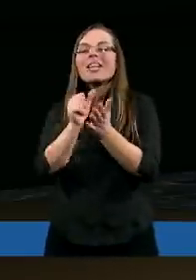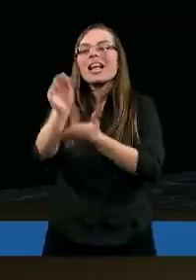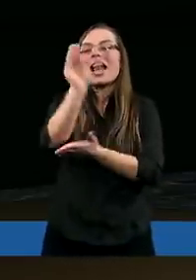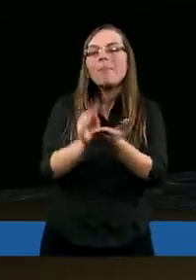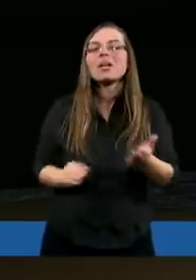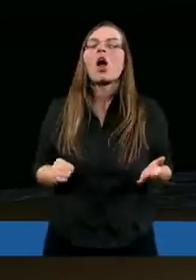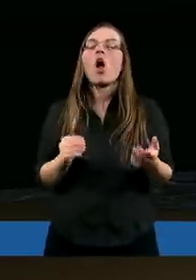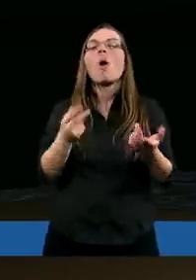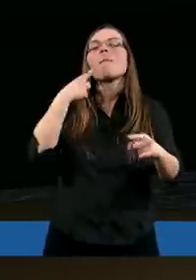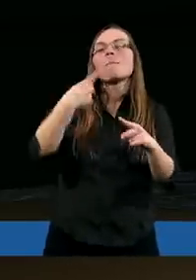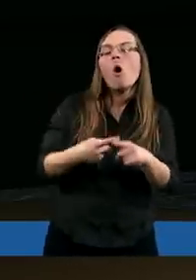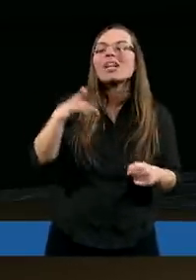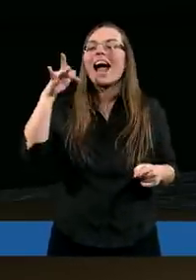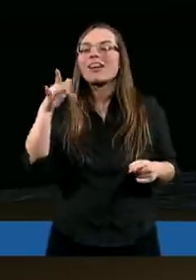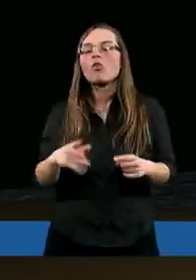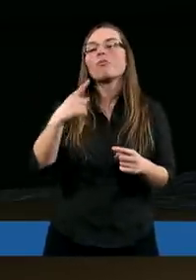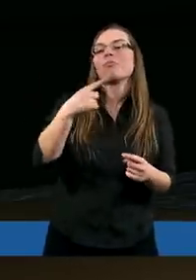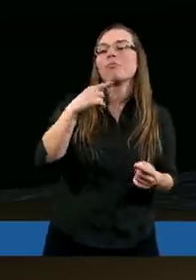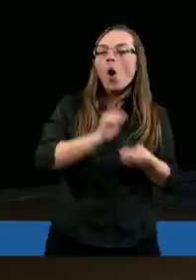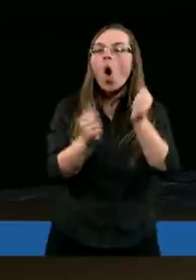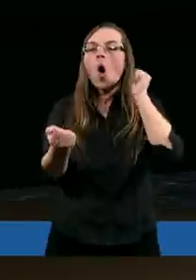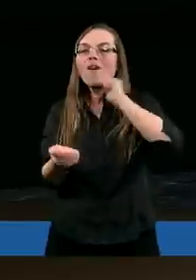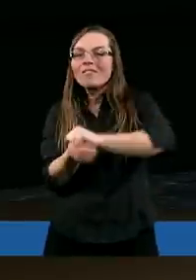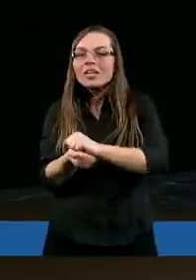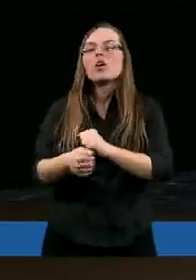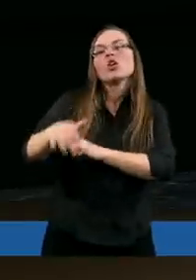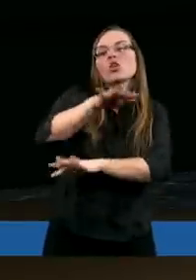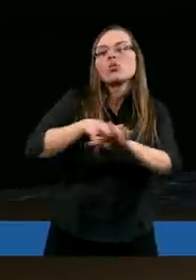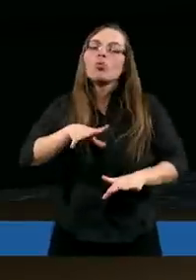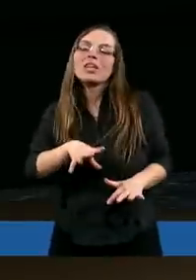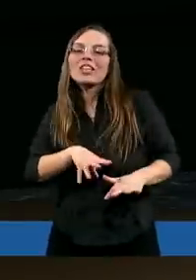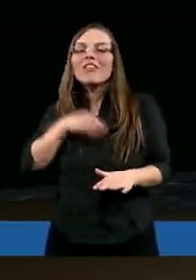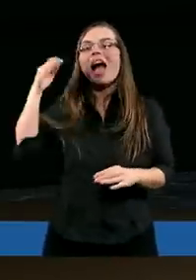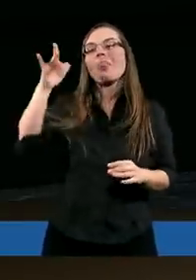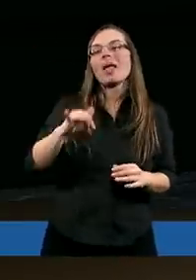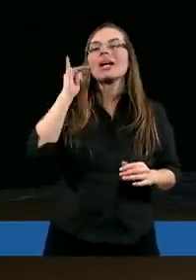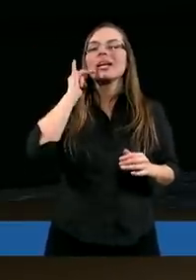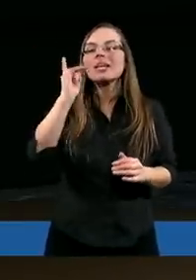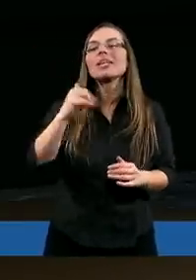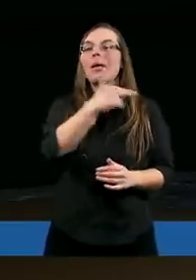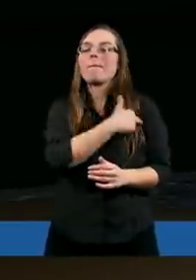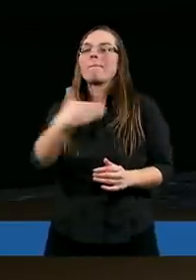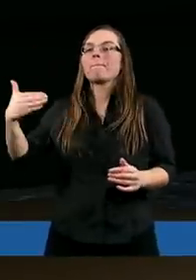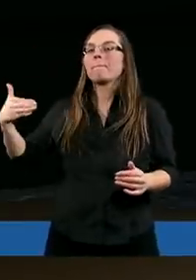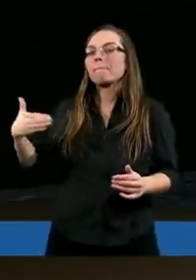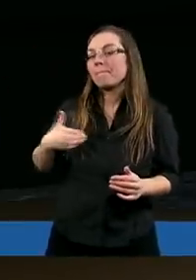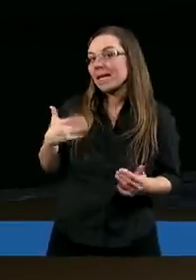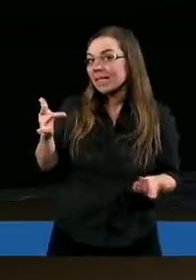napisane, postanowiliśmy bowiem Duch Święty i my.